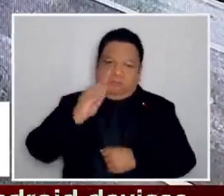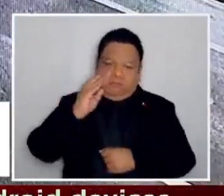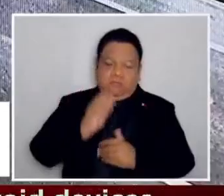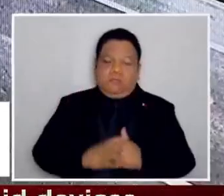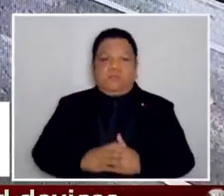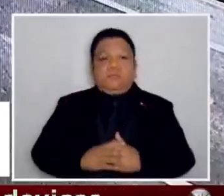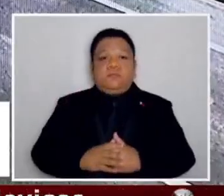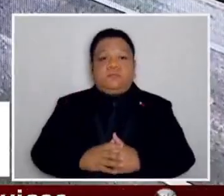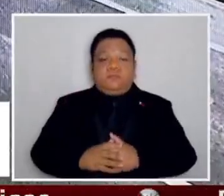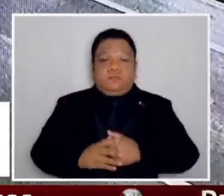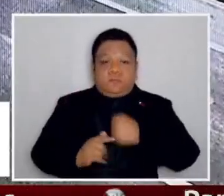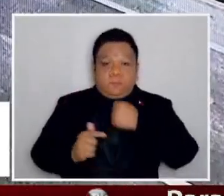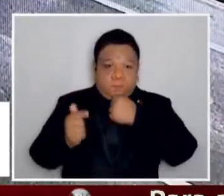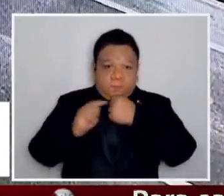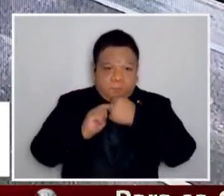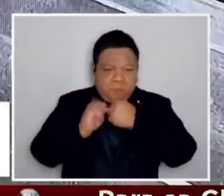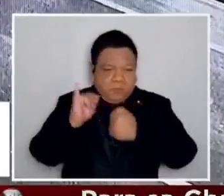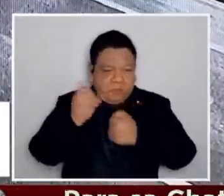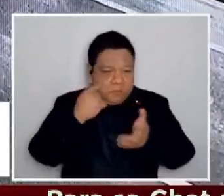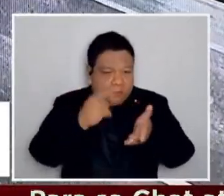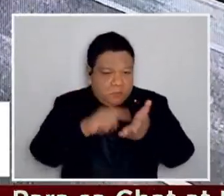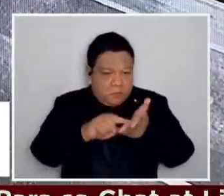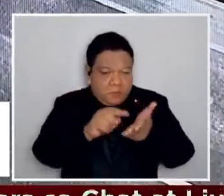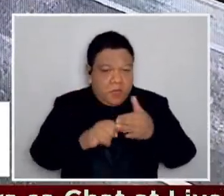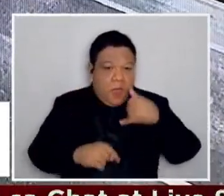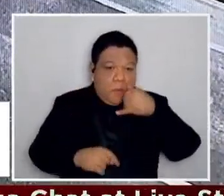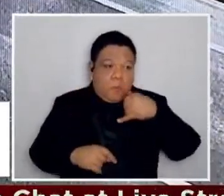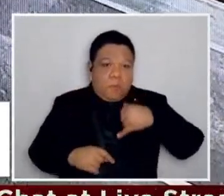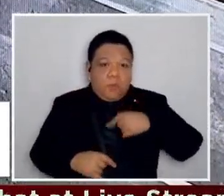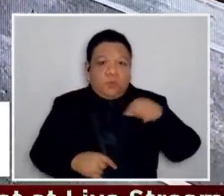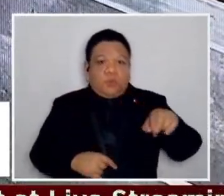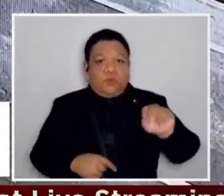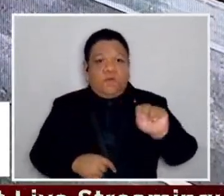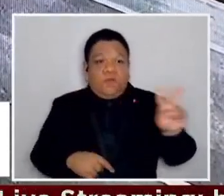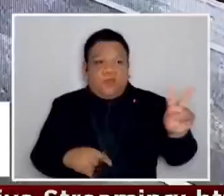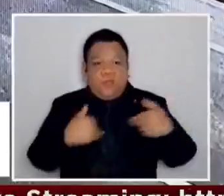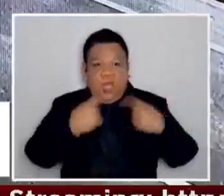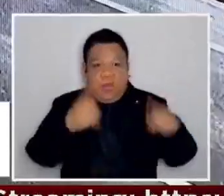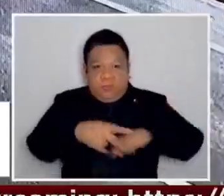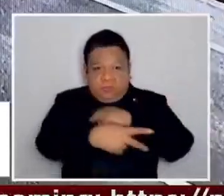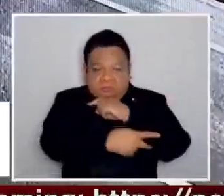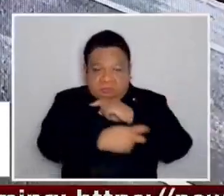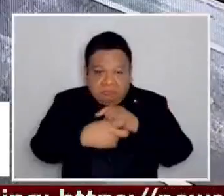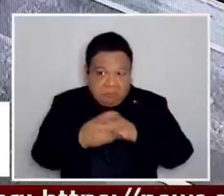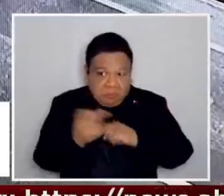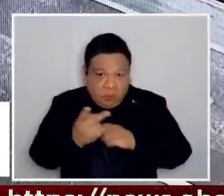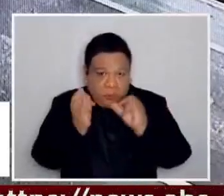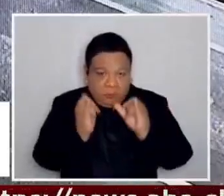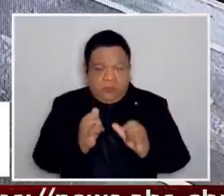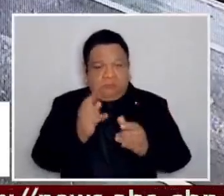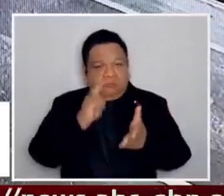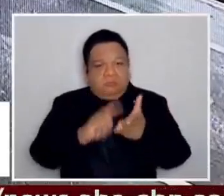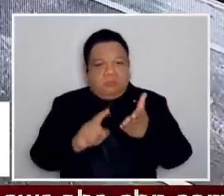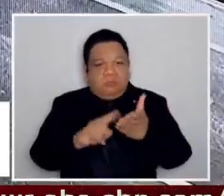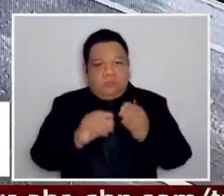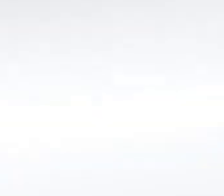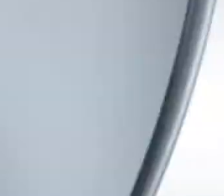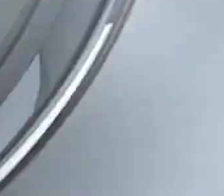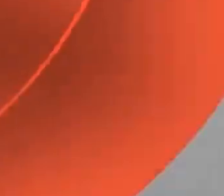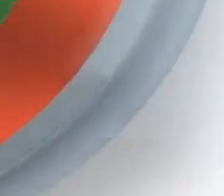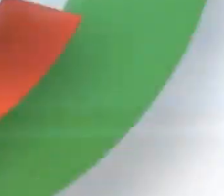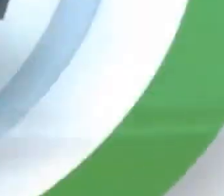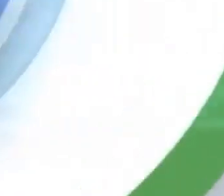sila ang nanloob kahapon sa isang convenience store sa Talipapa, Novaliches. Z. Anambrosio, ABS-CBN News.